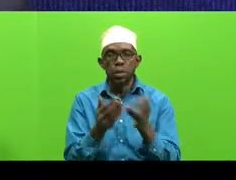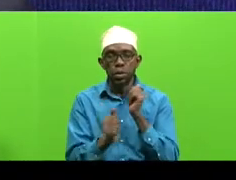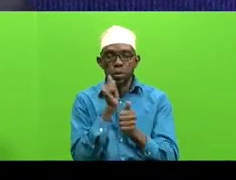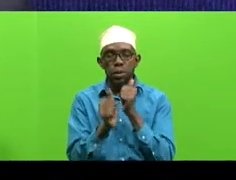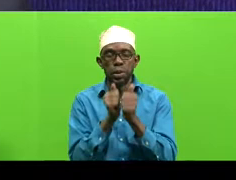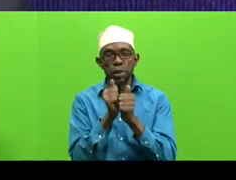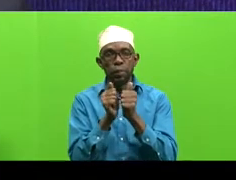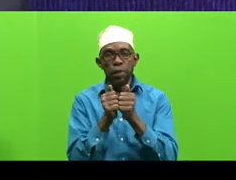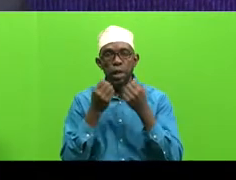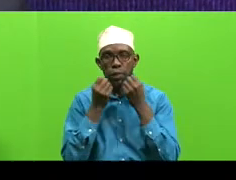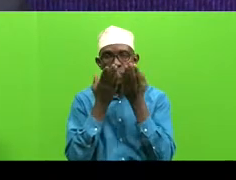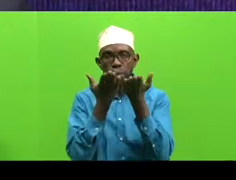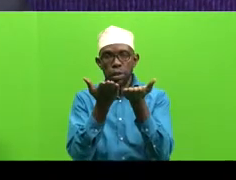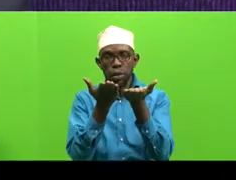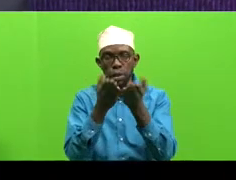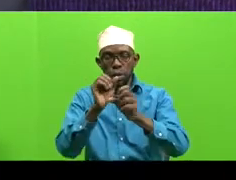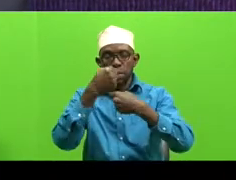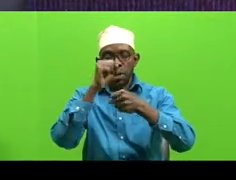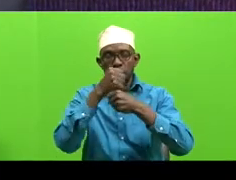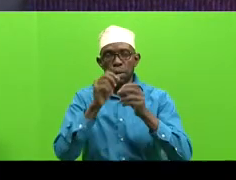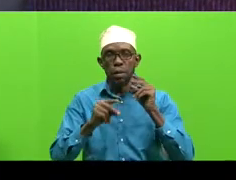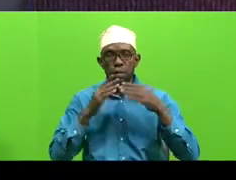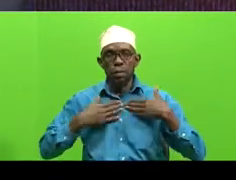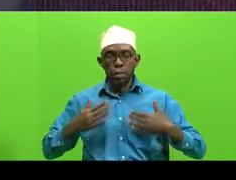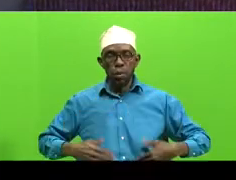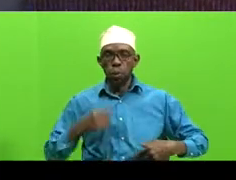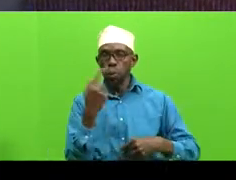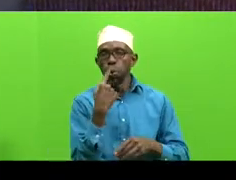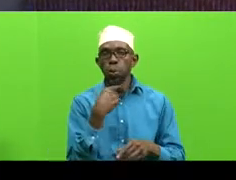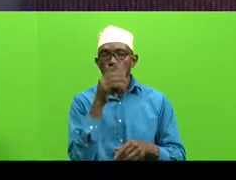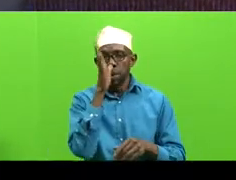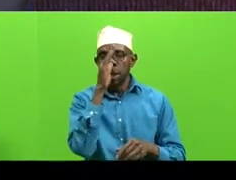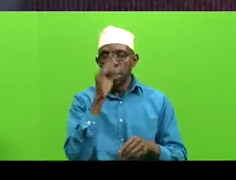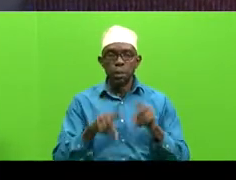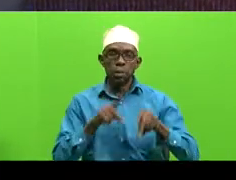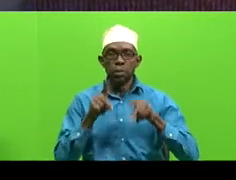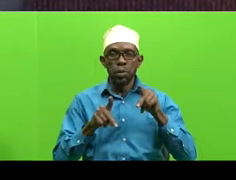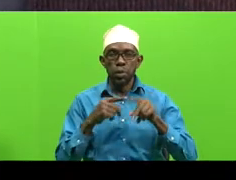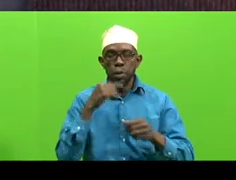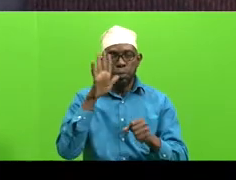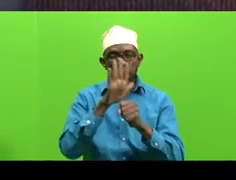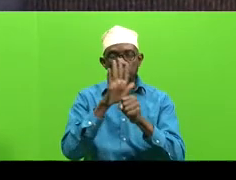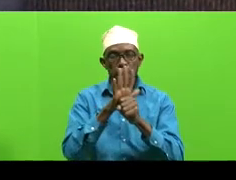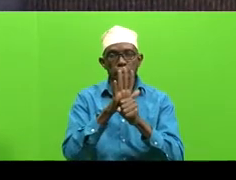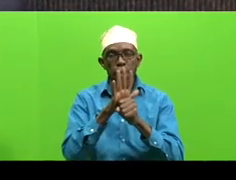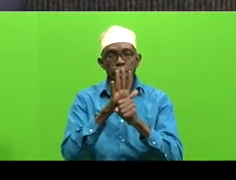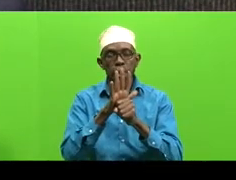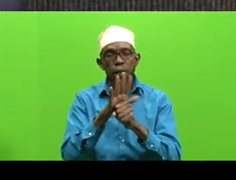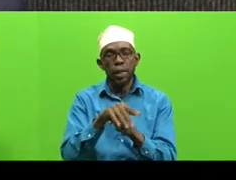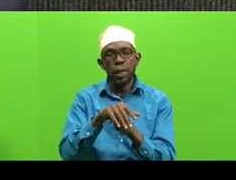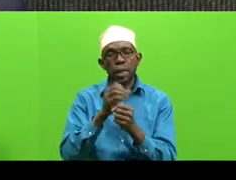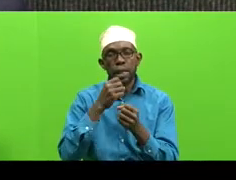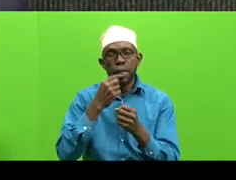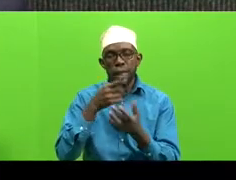ni information ambayo imetengenezwa na watu hasua ambao wanataka kulagai watu. Wengi wa watu huwa wanatengeneza ile